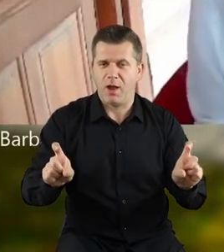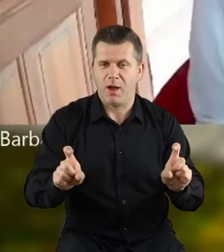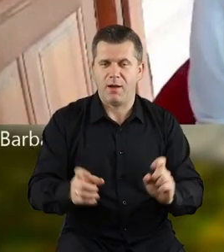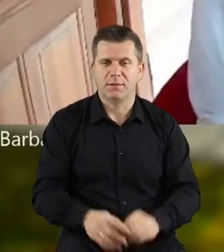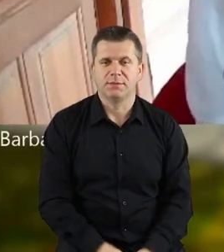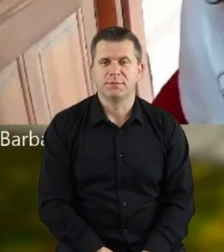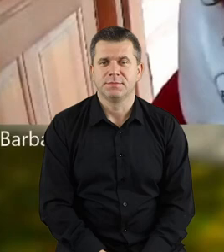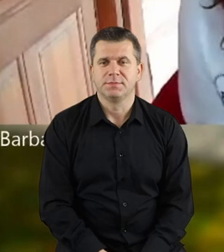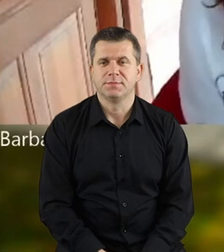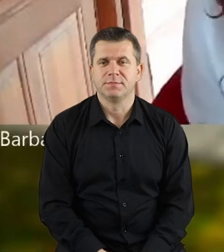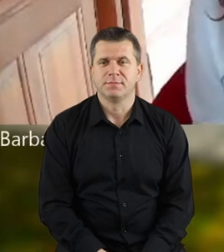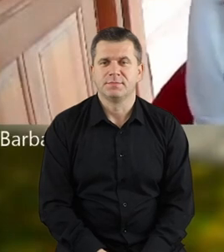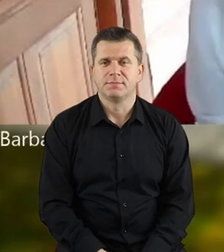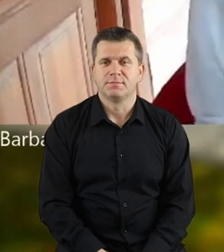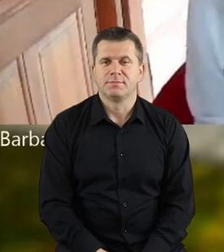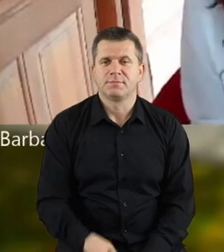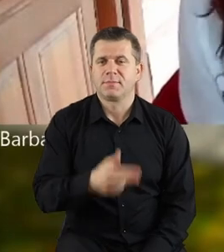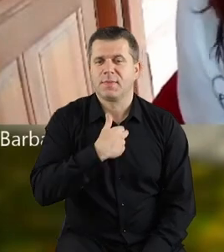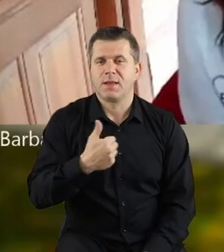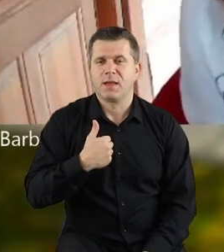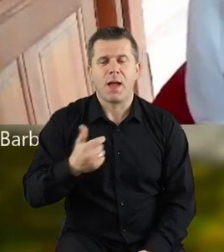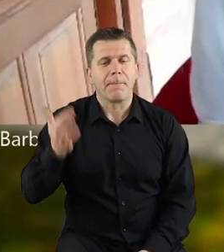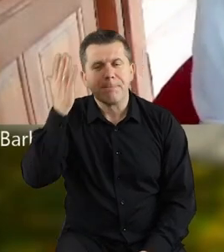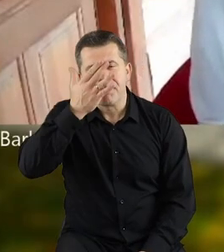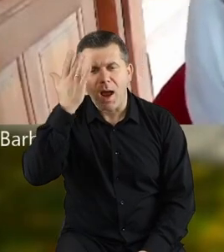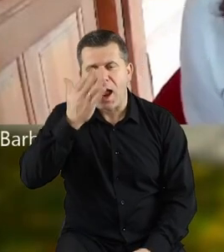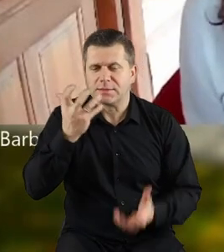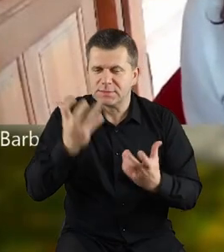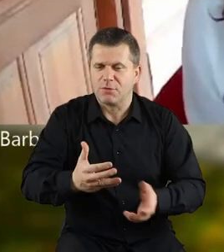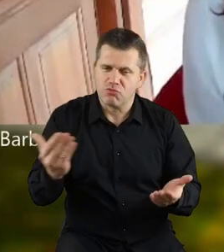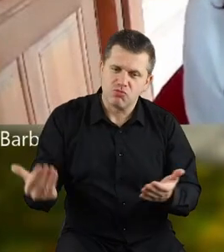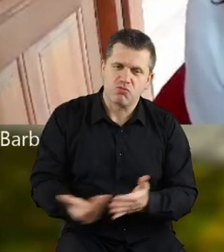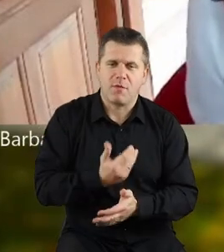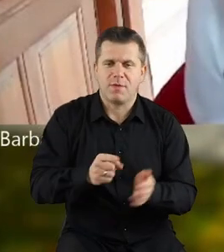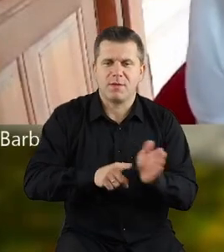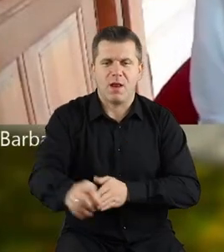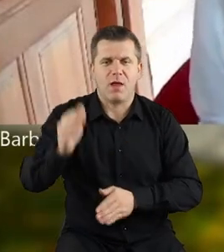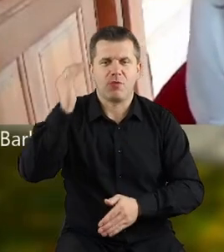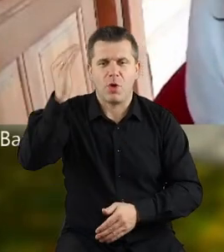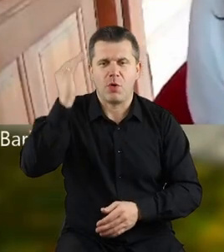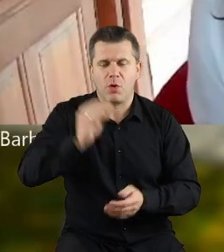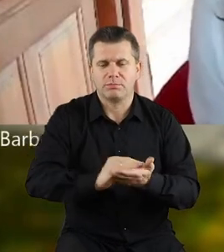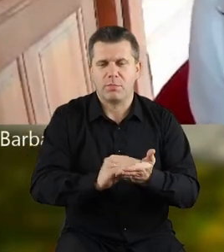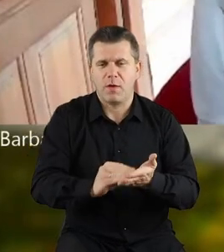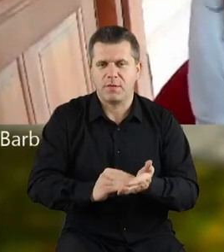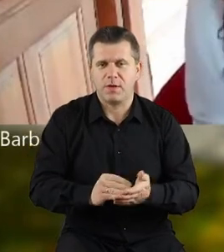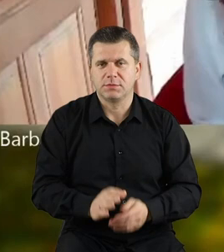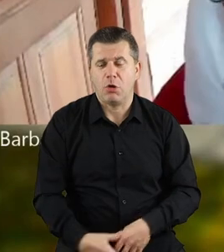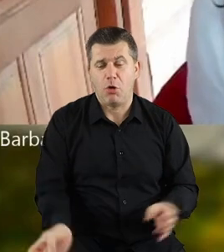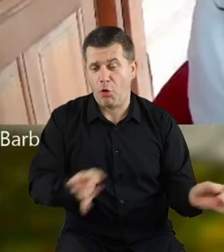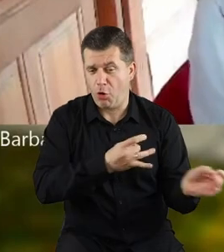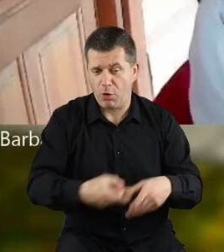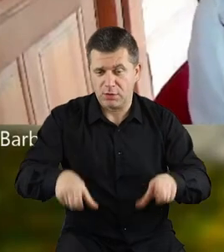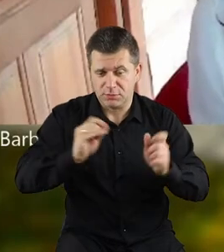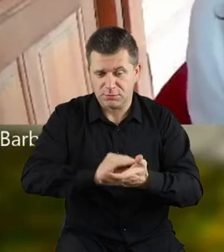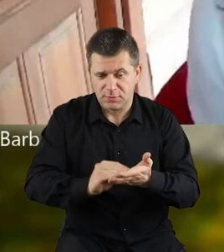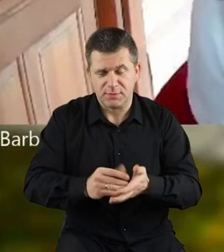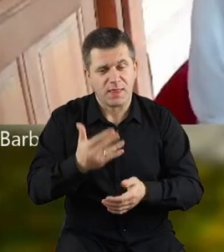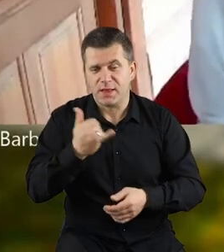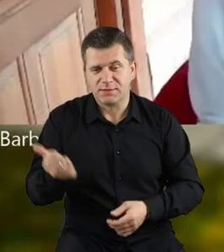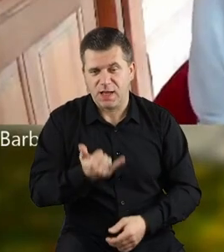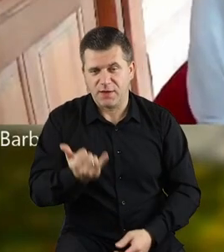czas, kiedy marzę o kolejnej powieści dla dorosłych, co nie znaczy, że akurat siadam i ją